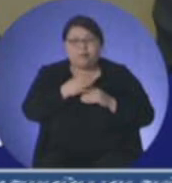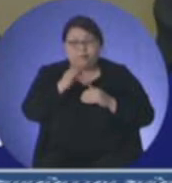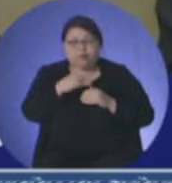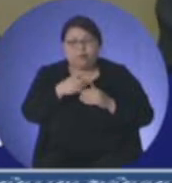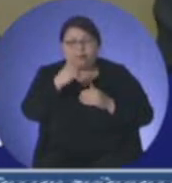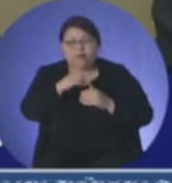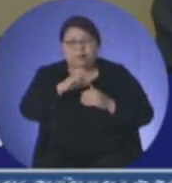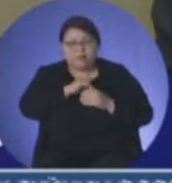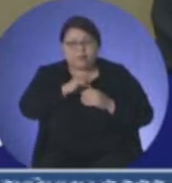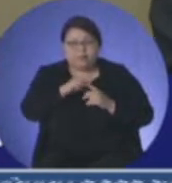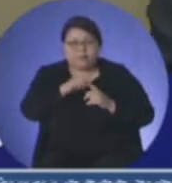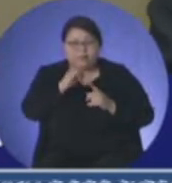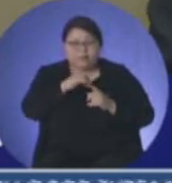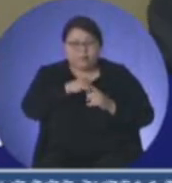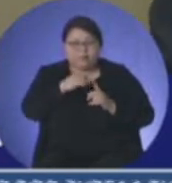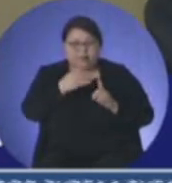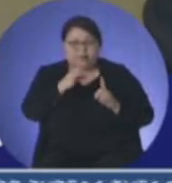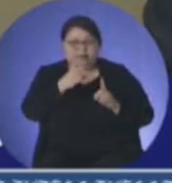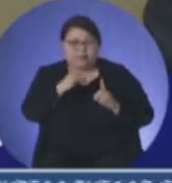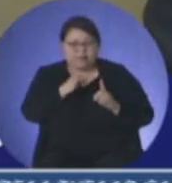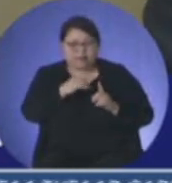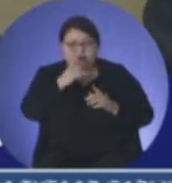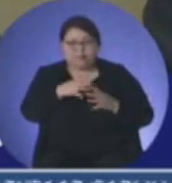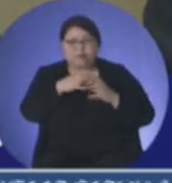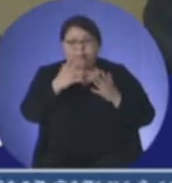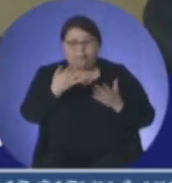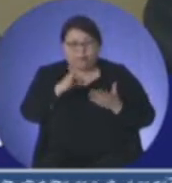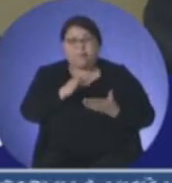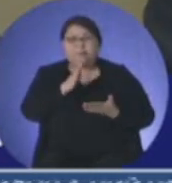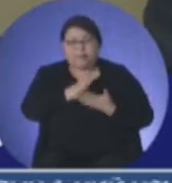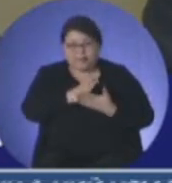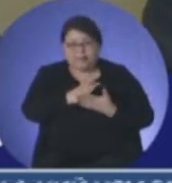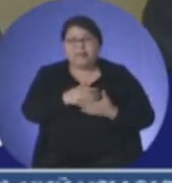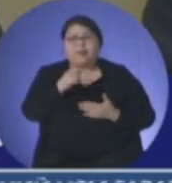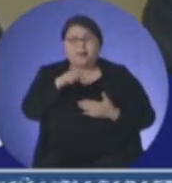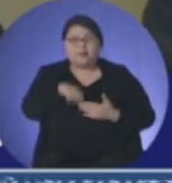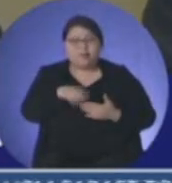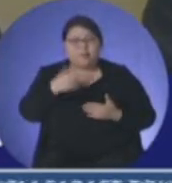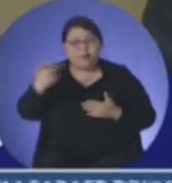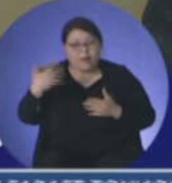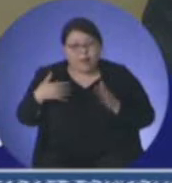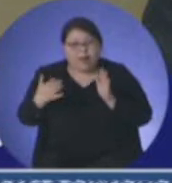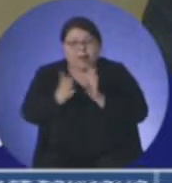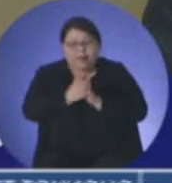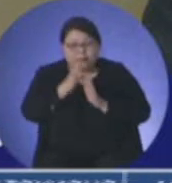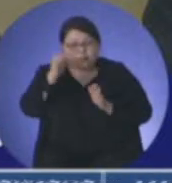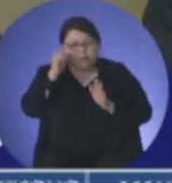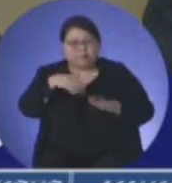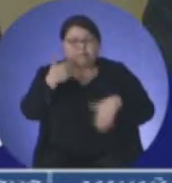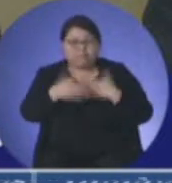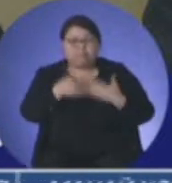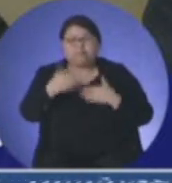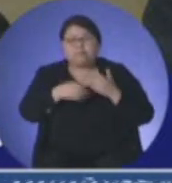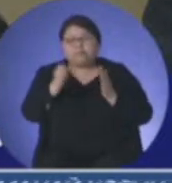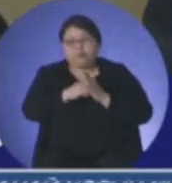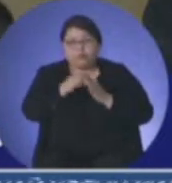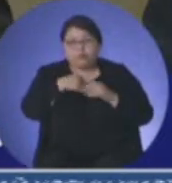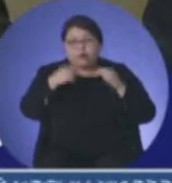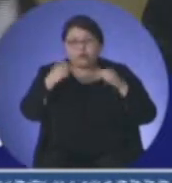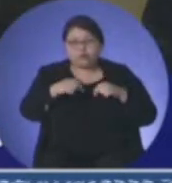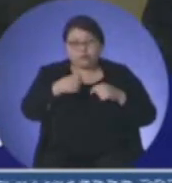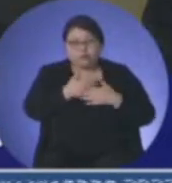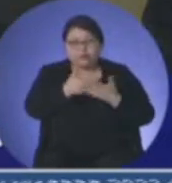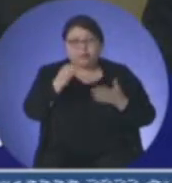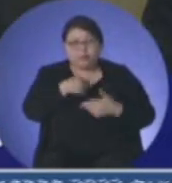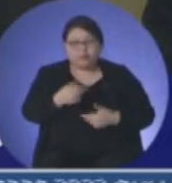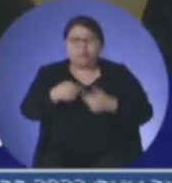хамгийн одоо том зөрчил бол мөн. Тэгэхээр энэ дээр бид нар одоо хамтдаа бас ярилцаад явах хэрэгтэй. Би өнөөдөр бас та бүхэндээ тусламж